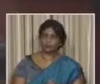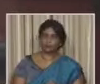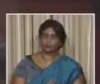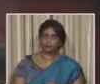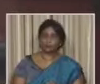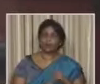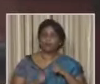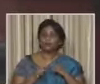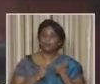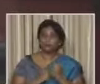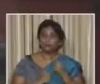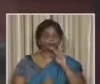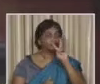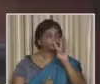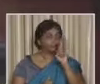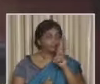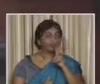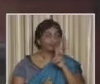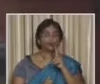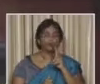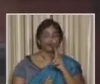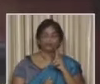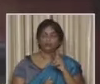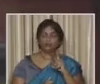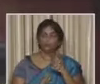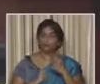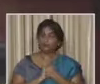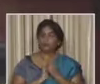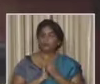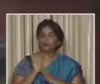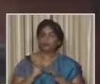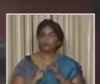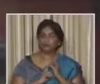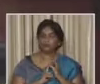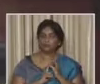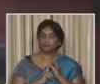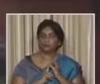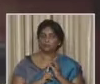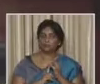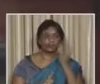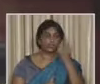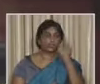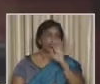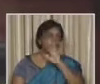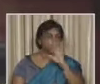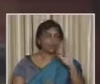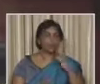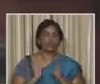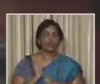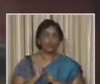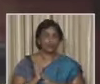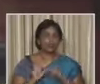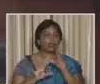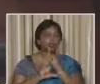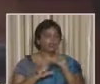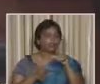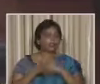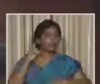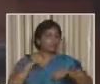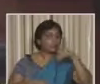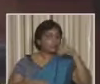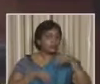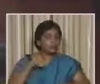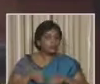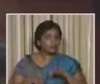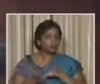21 உயிர்த்த ஞாயிறு தாக்குதல். ஏப்ரல் 21 திகதி 2019 நவம்பர் 15 திகதி